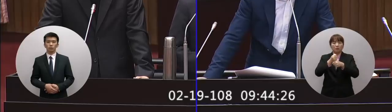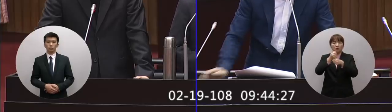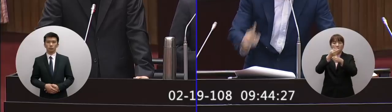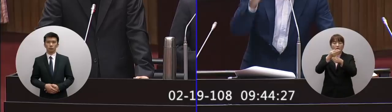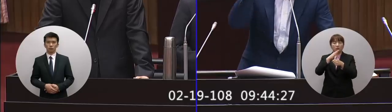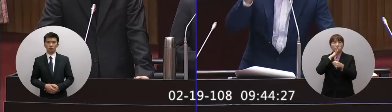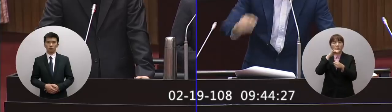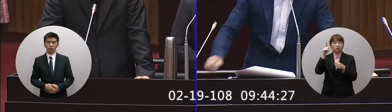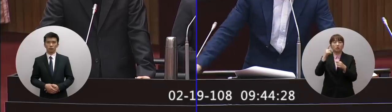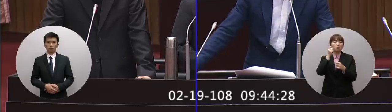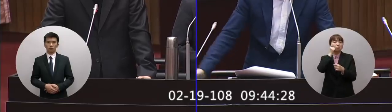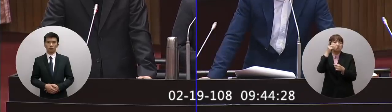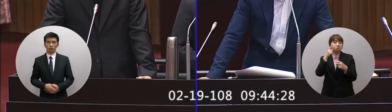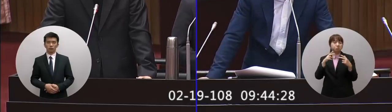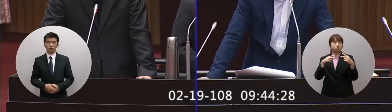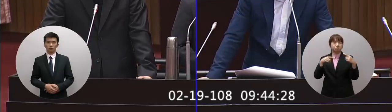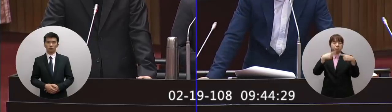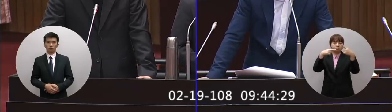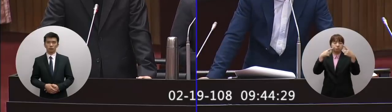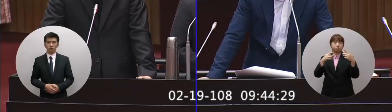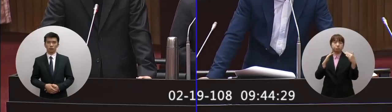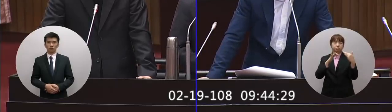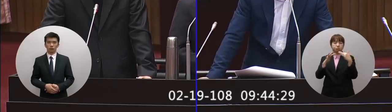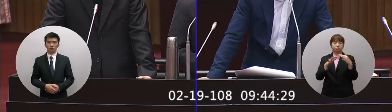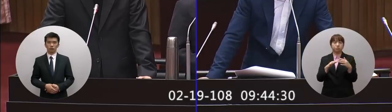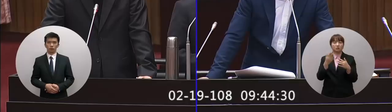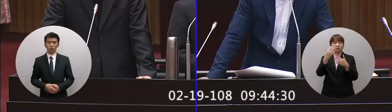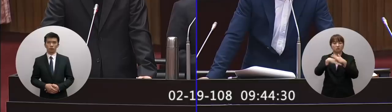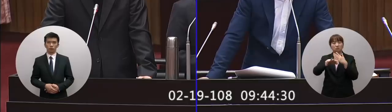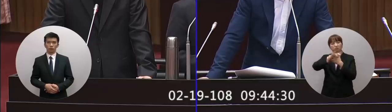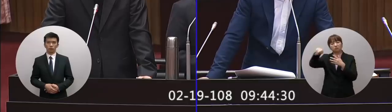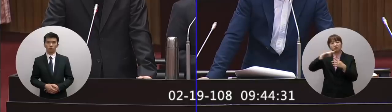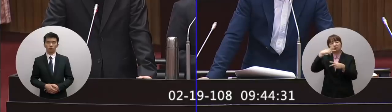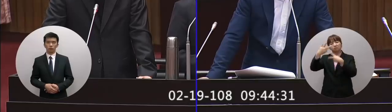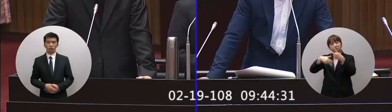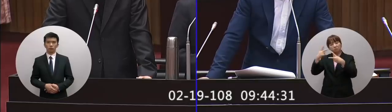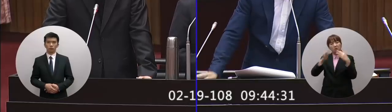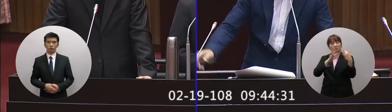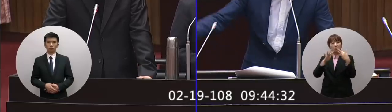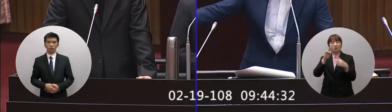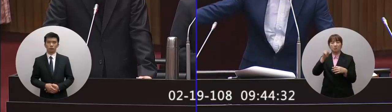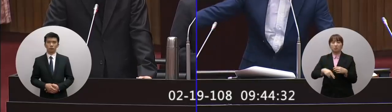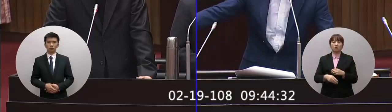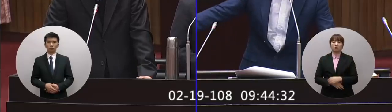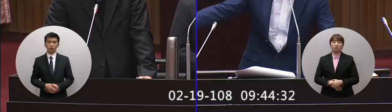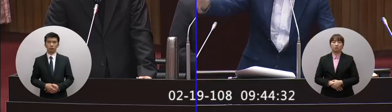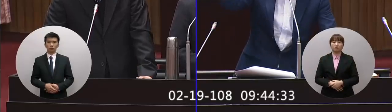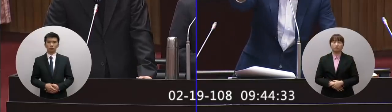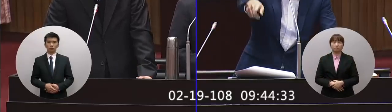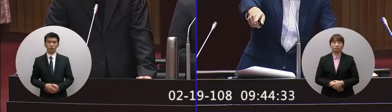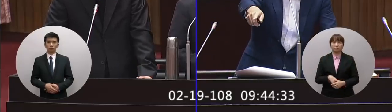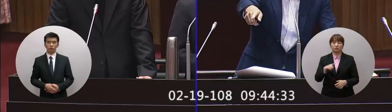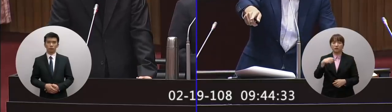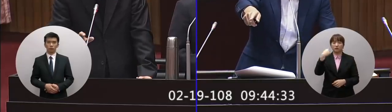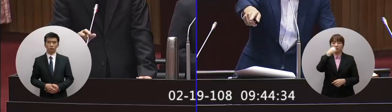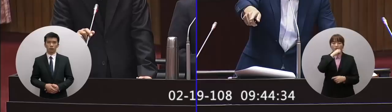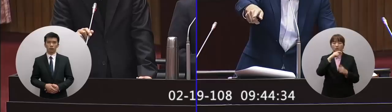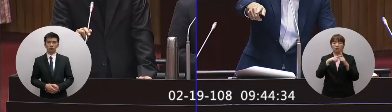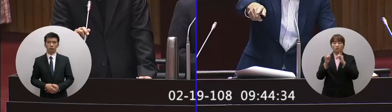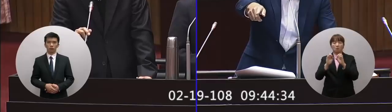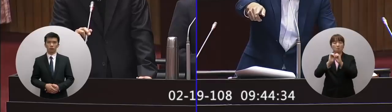时期的严明，说一个月。其他部长都说两周。部长这边跟台湾人民